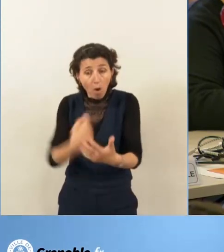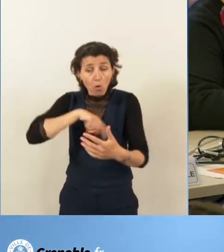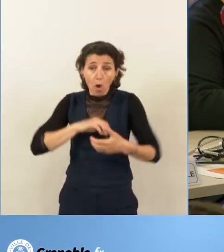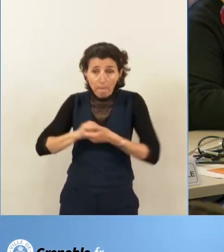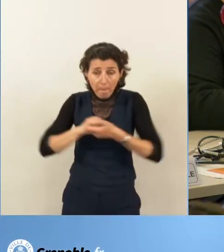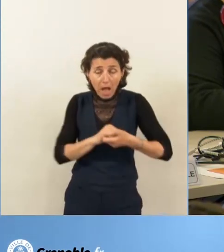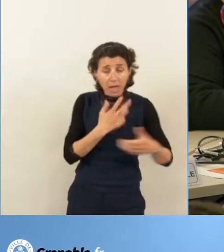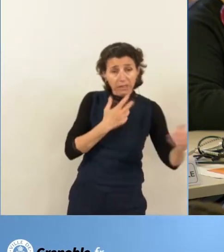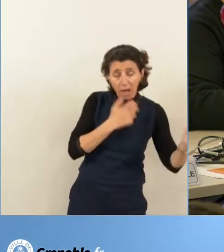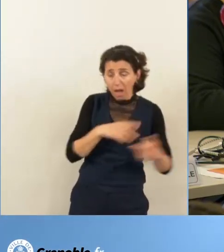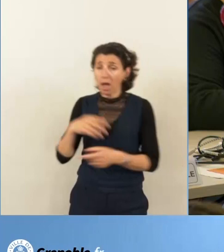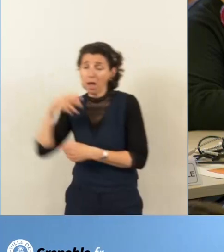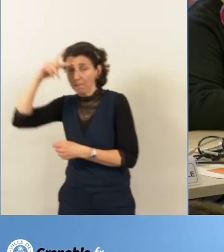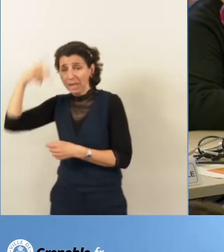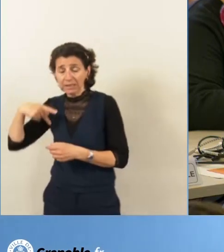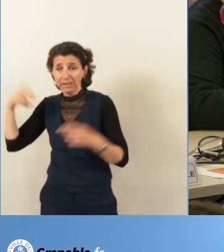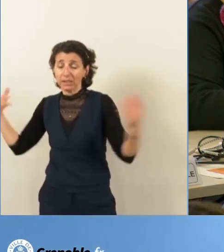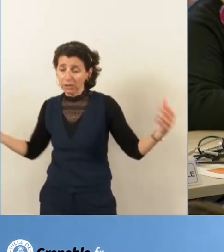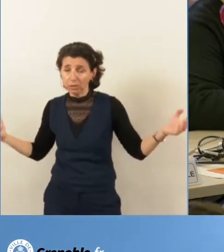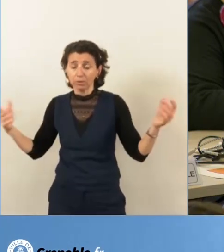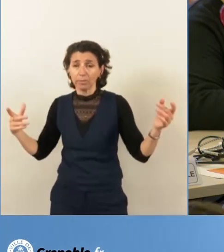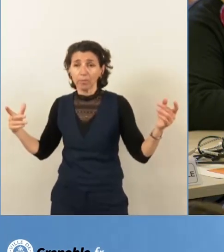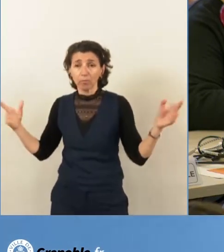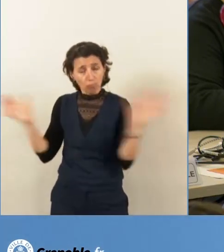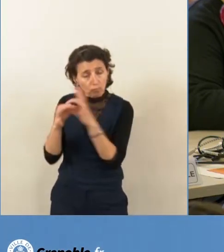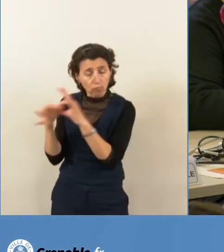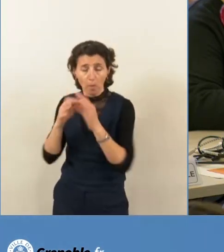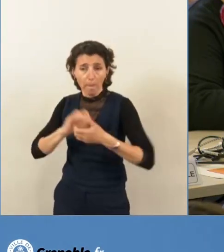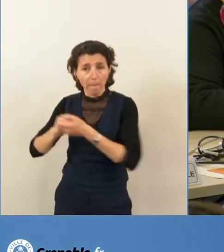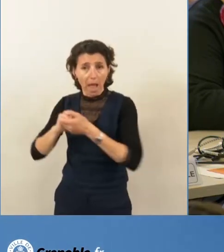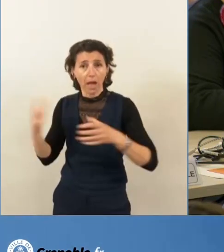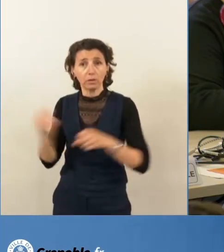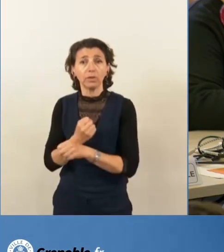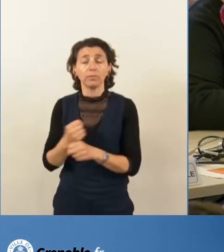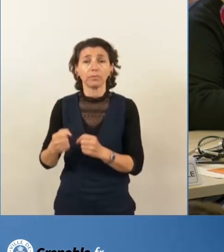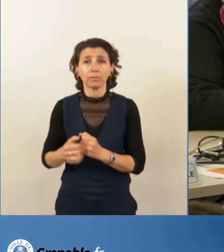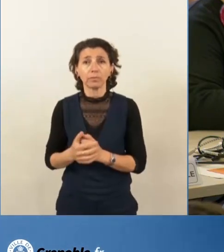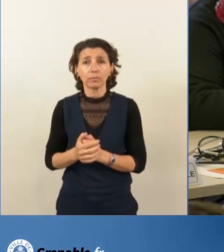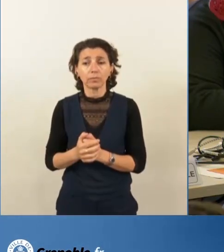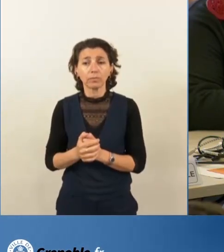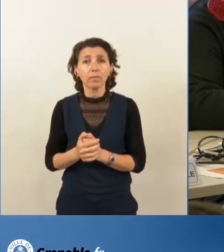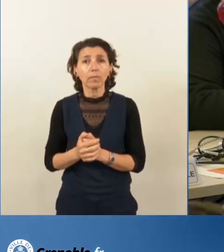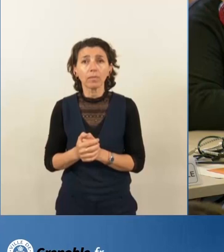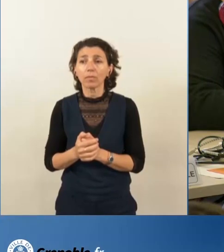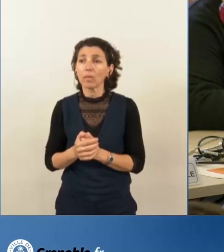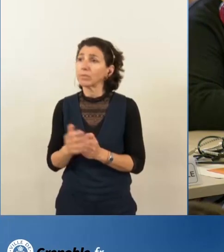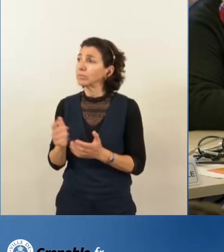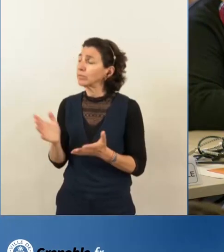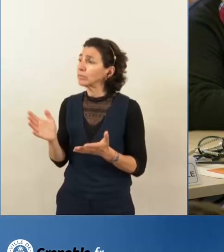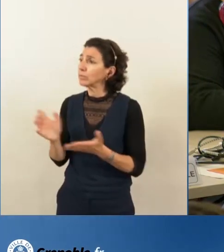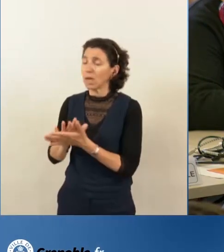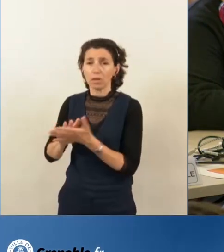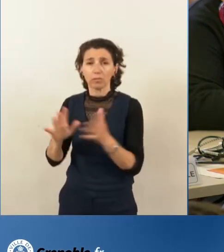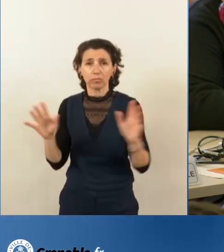il a également eu plusieurs il y a également plusieurs actions sur pardon il a eu excusez-moi j'étais